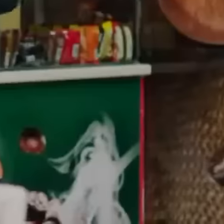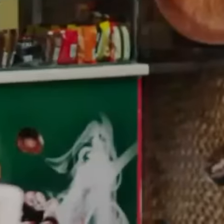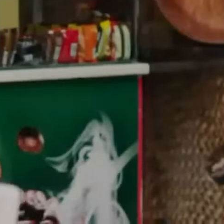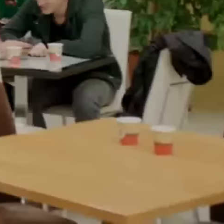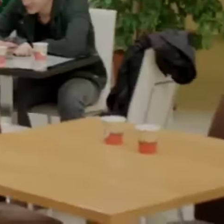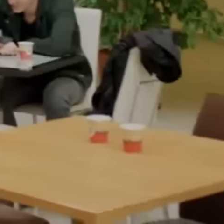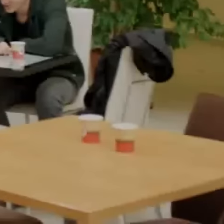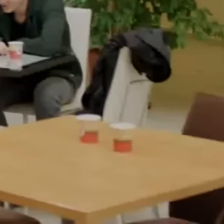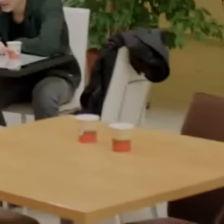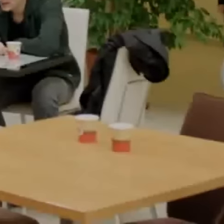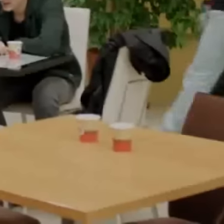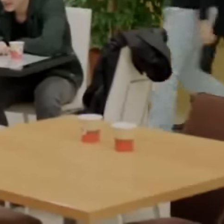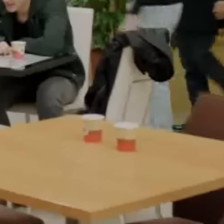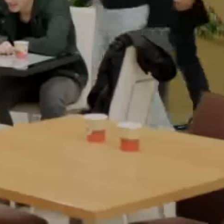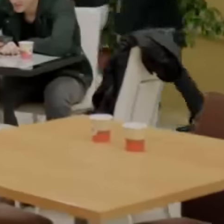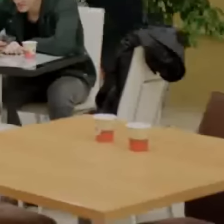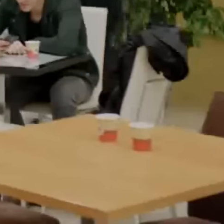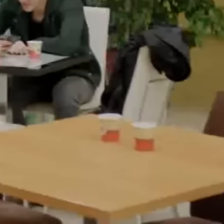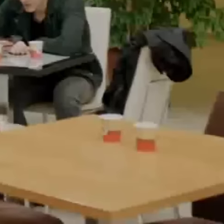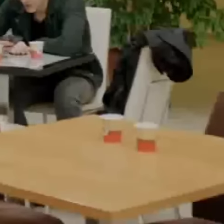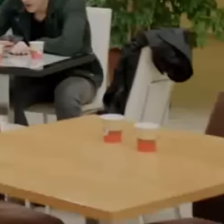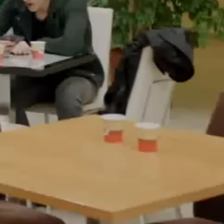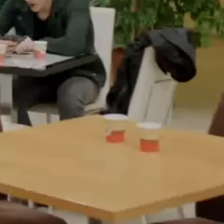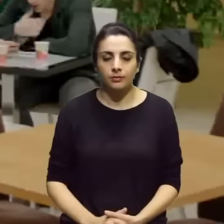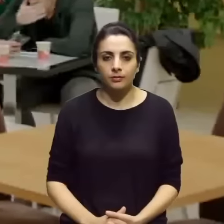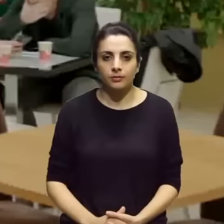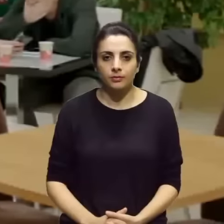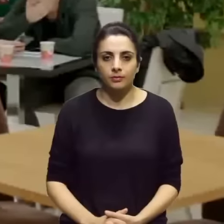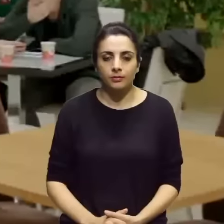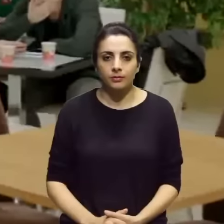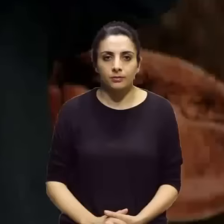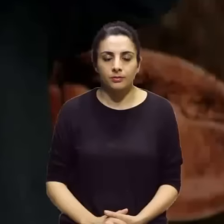üzerinde kasanın arkasından çıkıp yüzlerine bakmadan önlerinden geçip gitti.